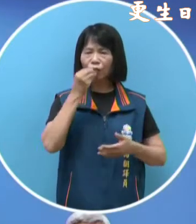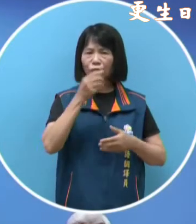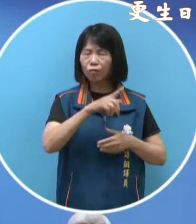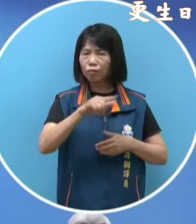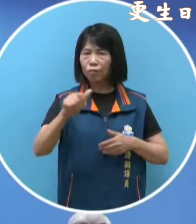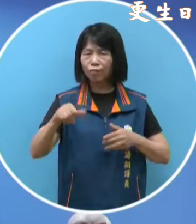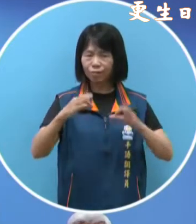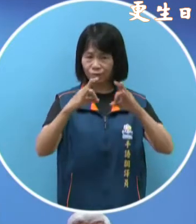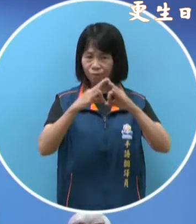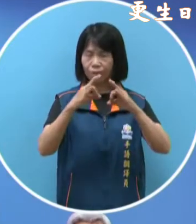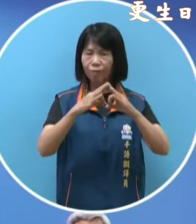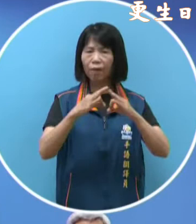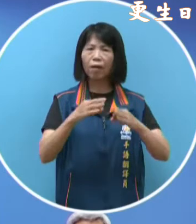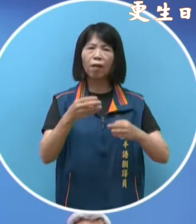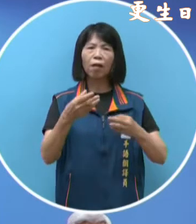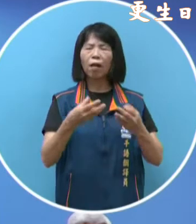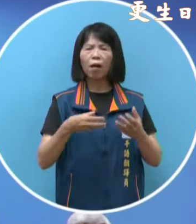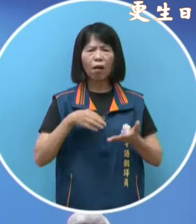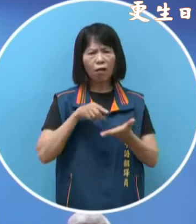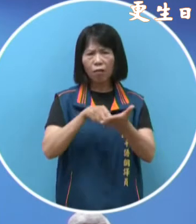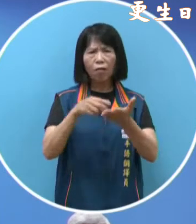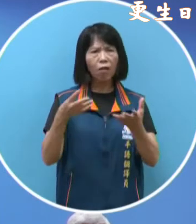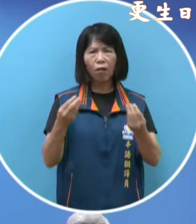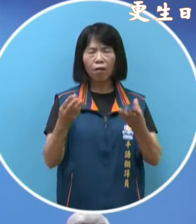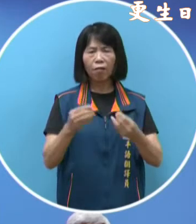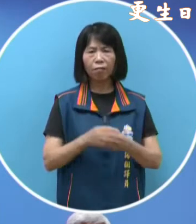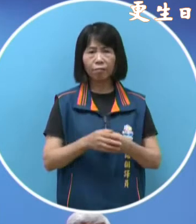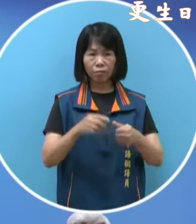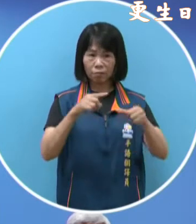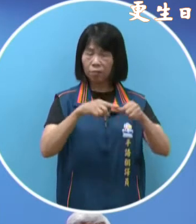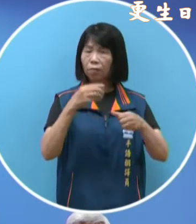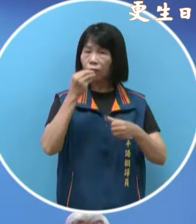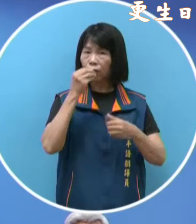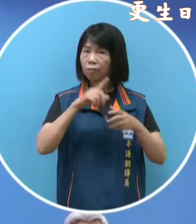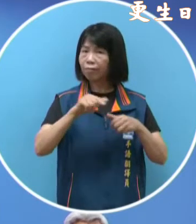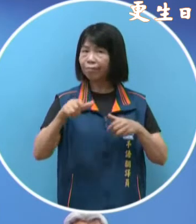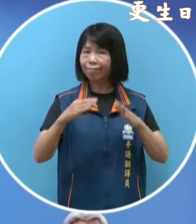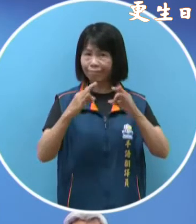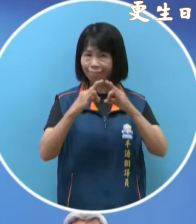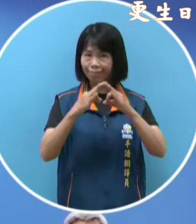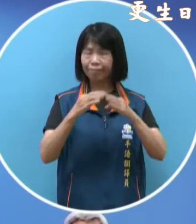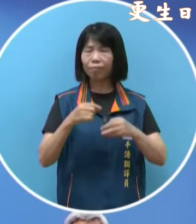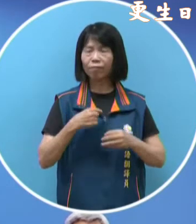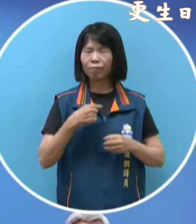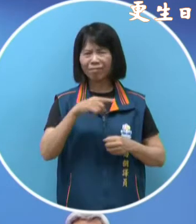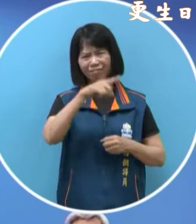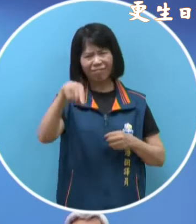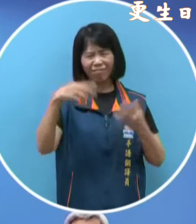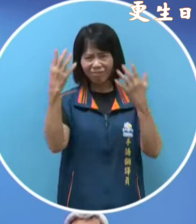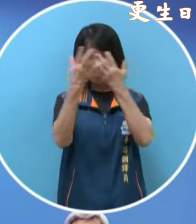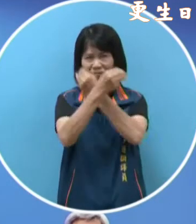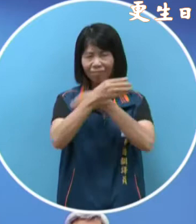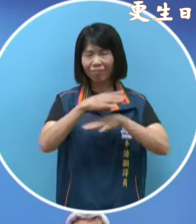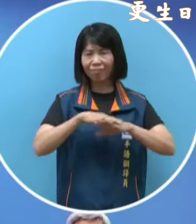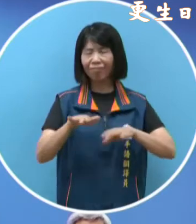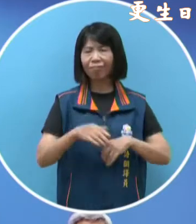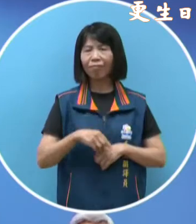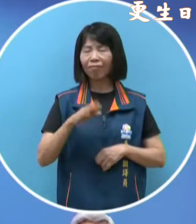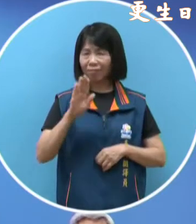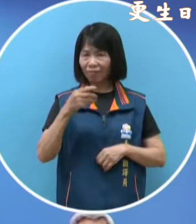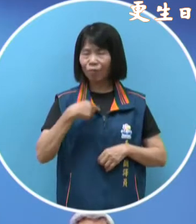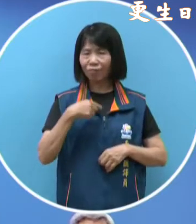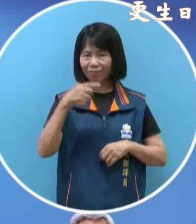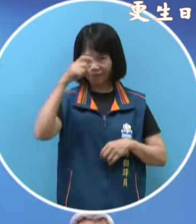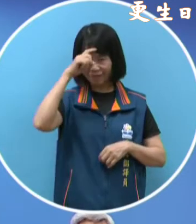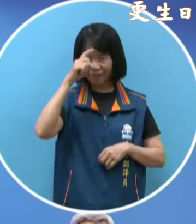物资的家户。那这个食物银行的部分哈，那各位可能会有点误解哈，但是我们还是希